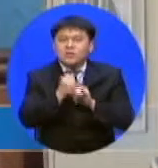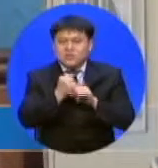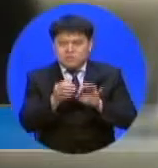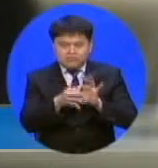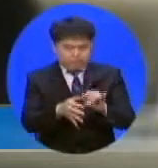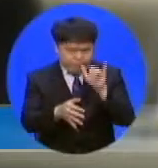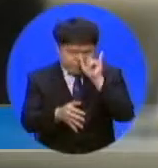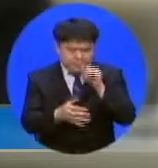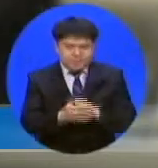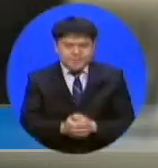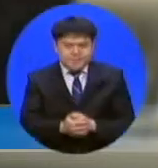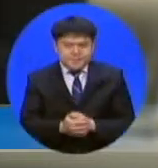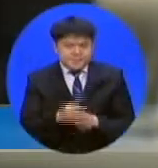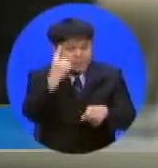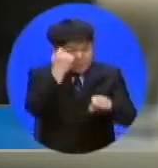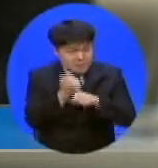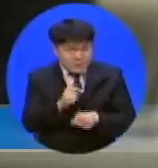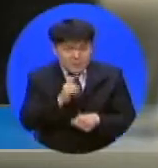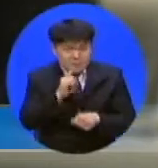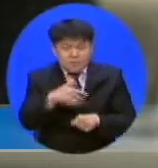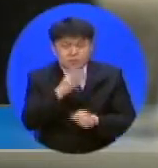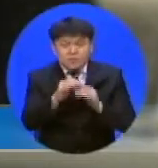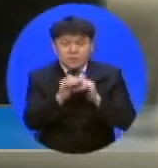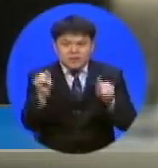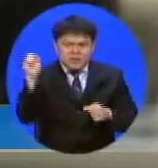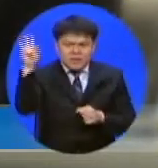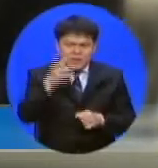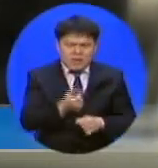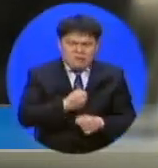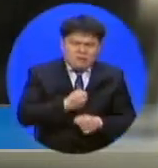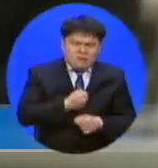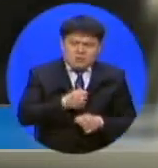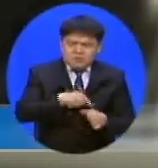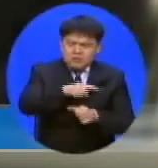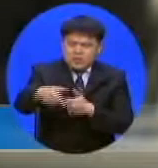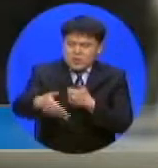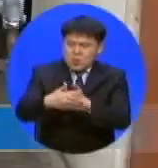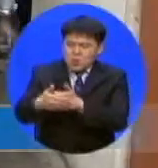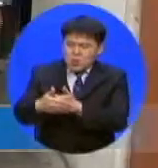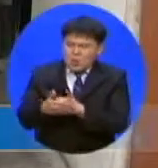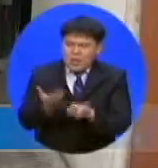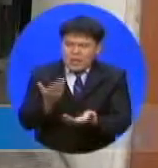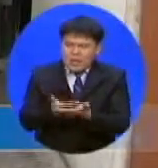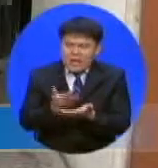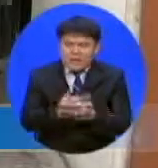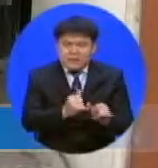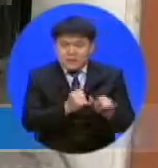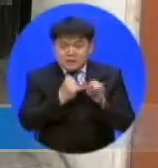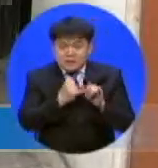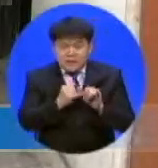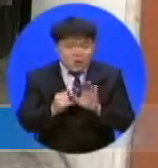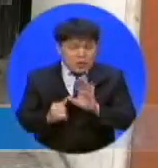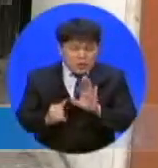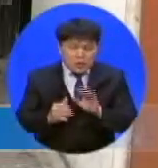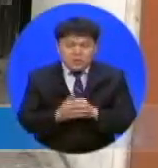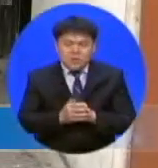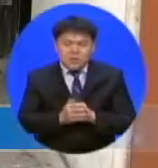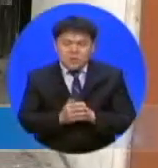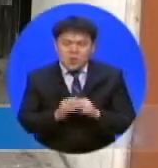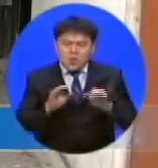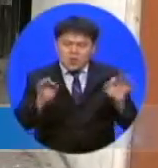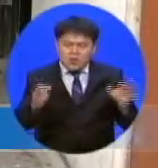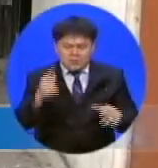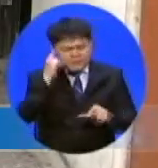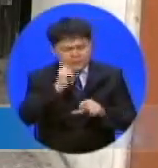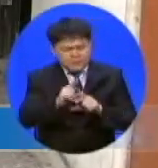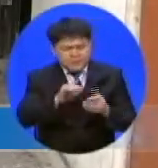미친다고 밝혔습니다. 연구원은 노인들이 충동적이거나 주변에 도움을 보내는 신호로 자살을 시도하지 않고 오래 고민한